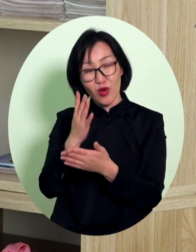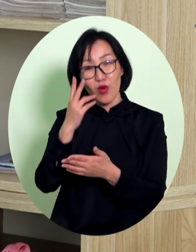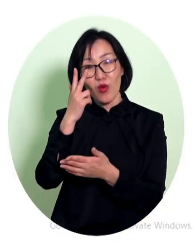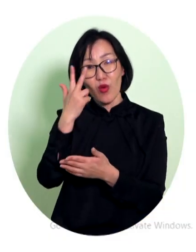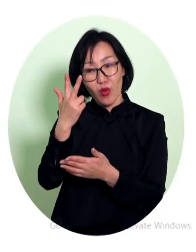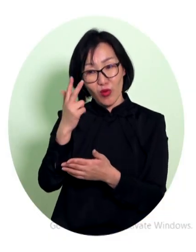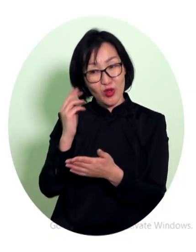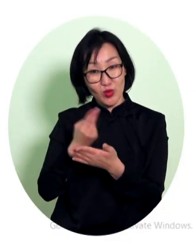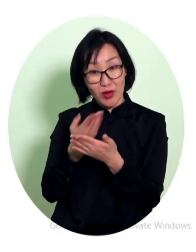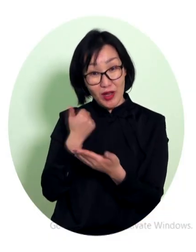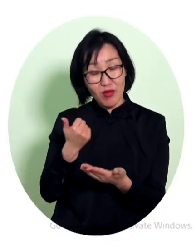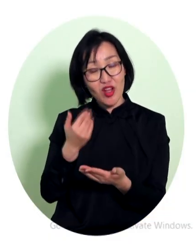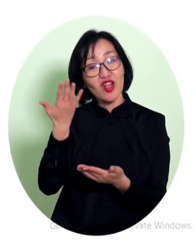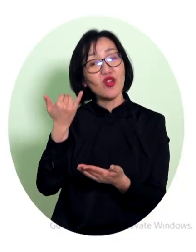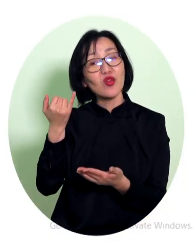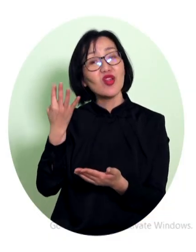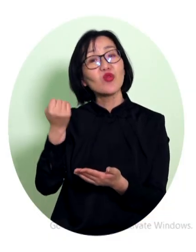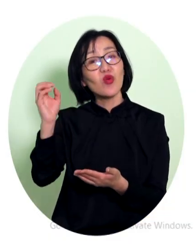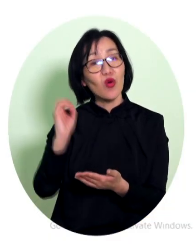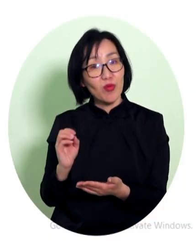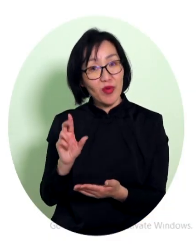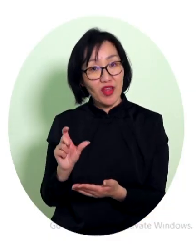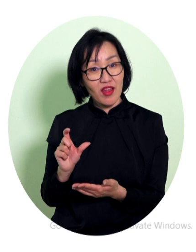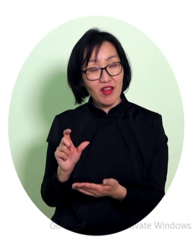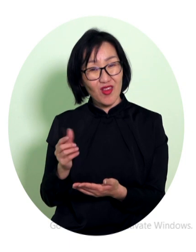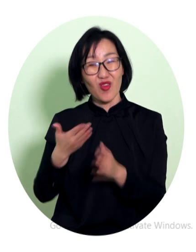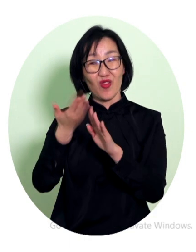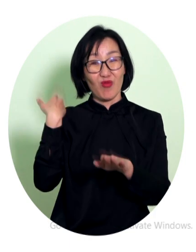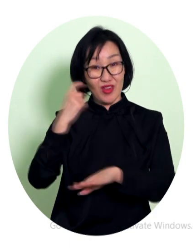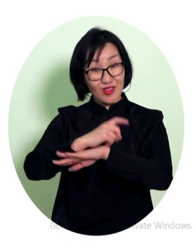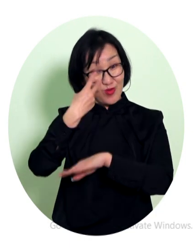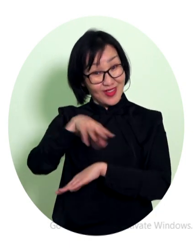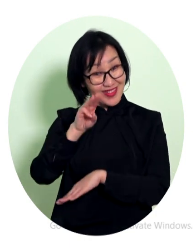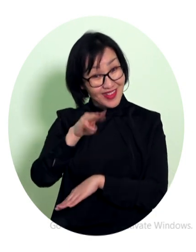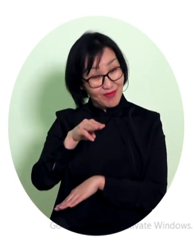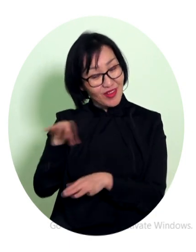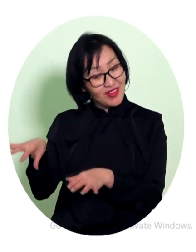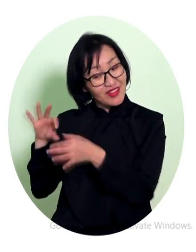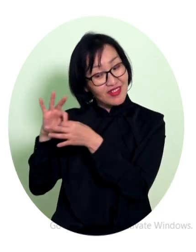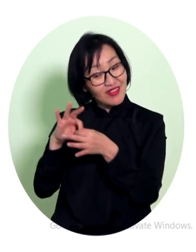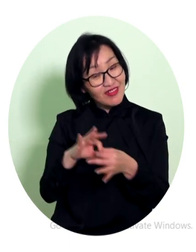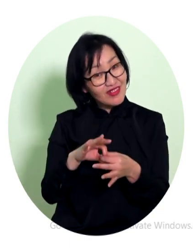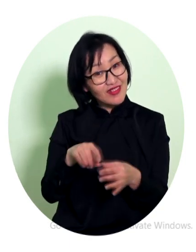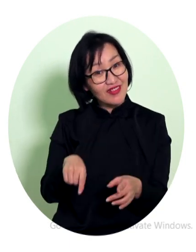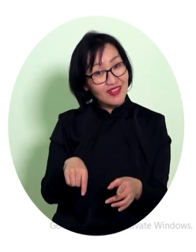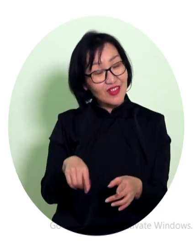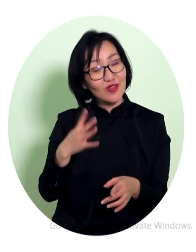хувь байх вэ? Бид нар үүнийг өмнөх хичээлээрээ үзсэн шүү дээ. Өөрөөр хэлбэл